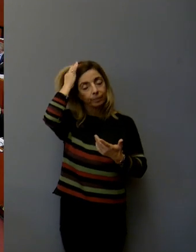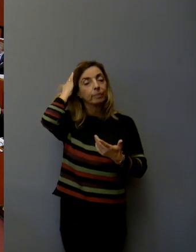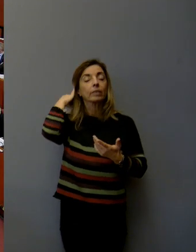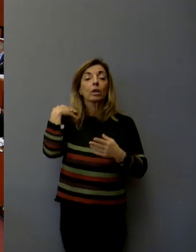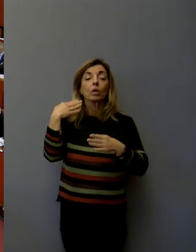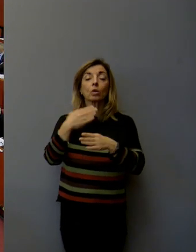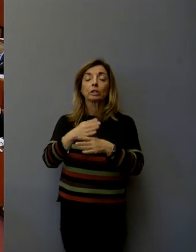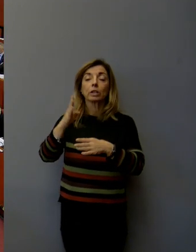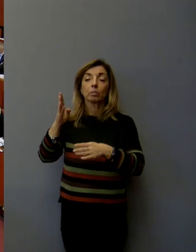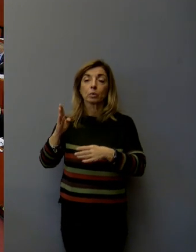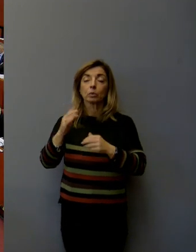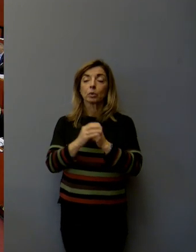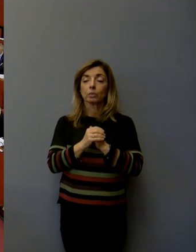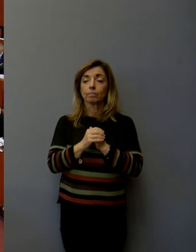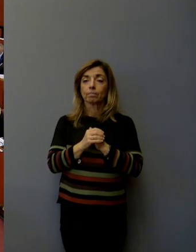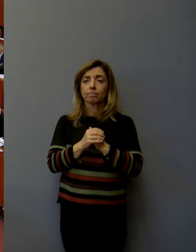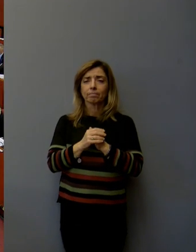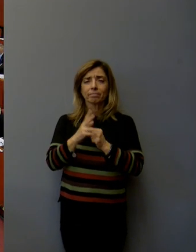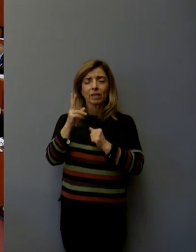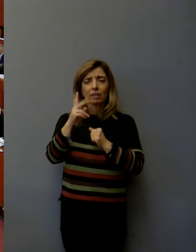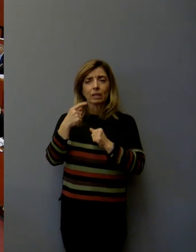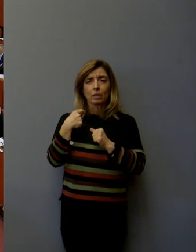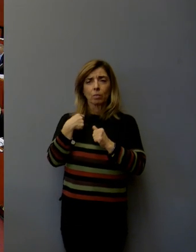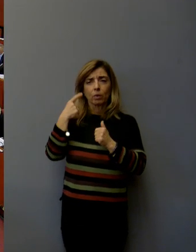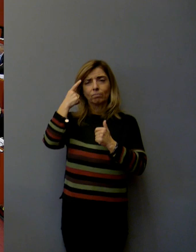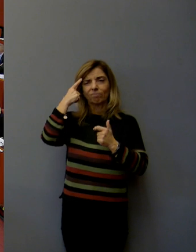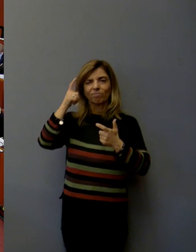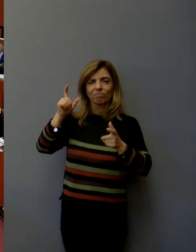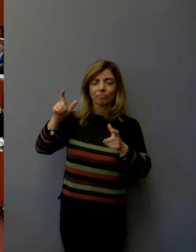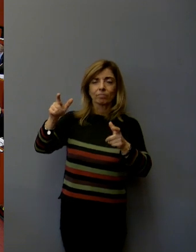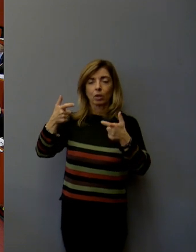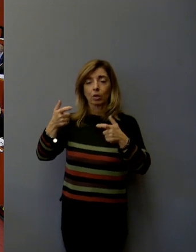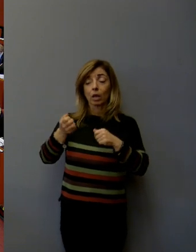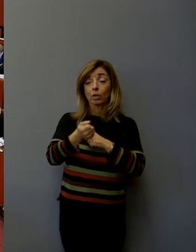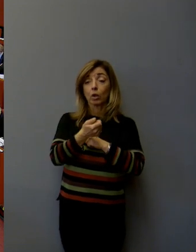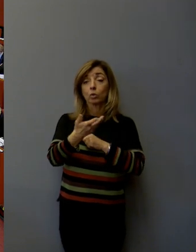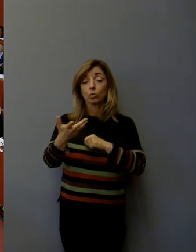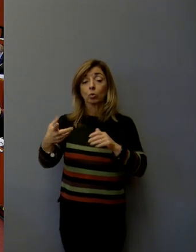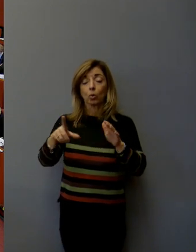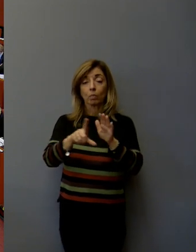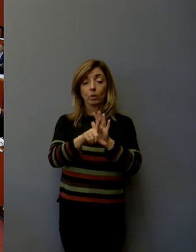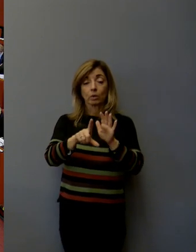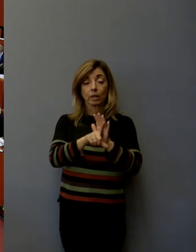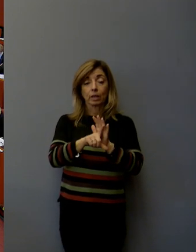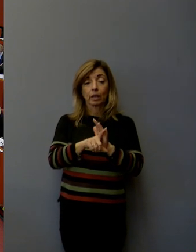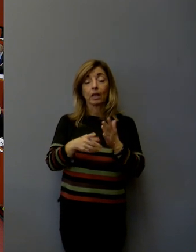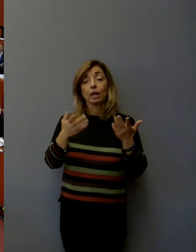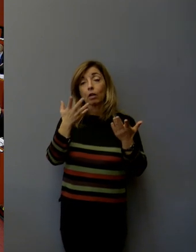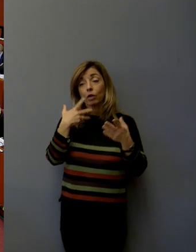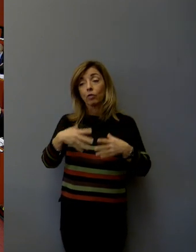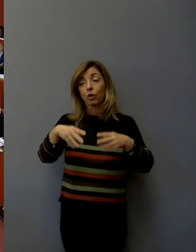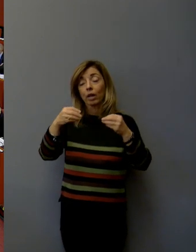Ma ci siamo un po' incartati a mio giudizio sul numero legale e allora volevo ripercorrere anche con l'aiuto della segreteria